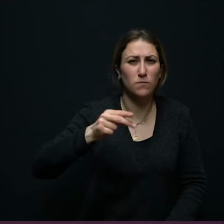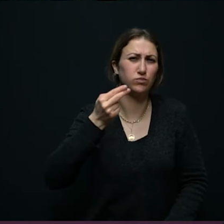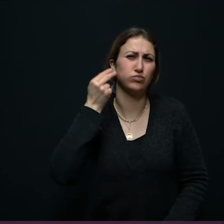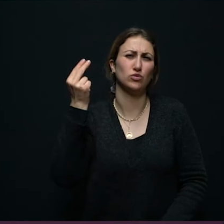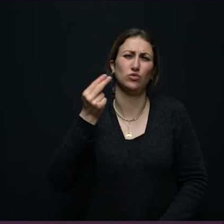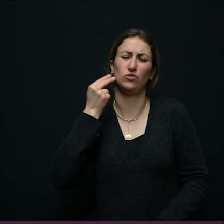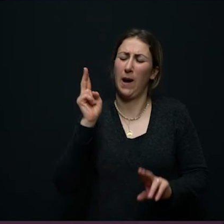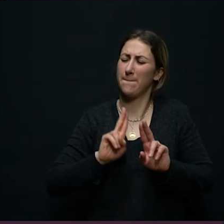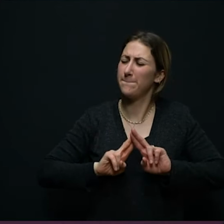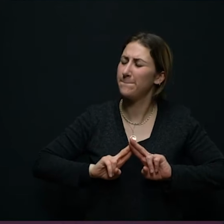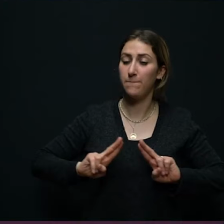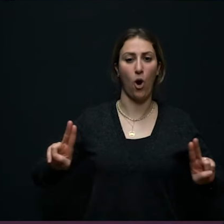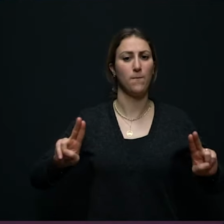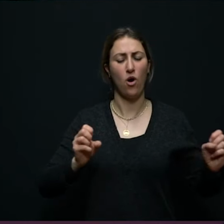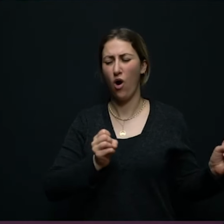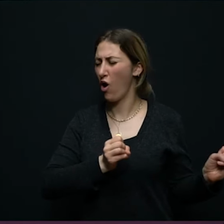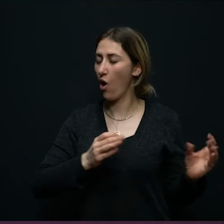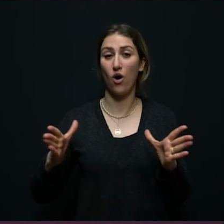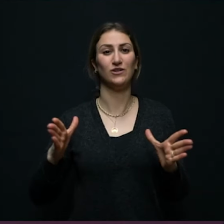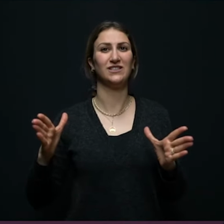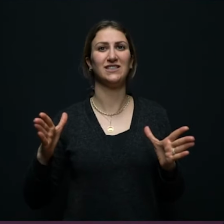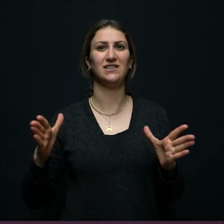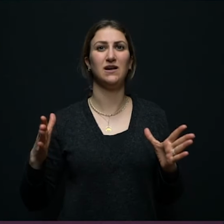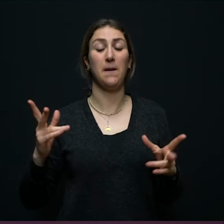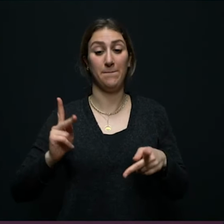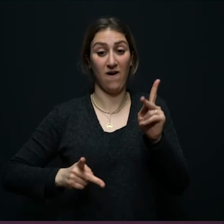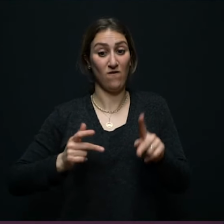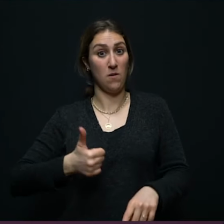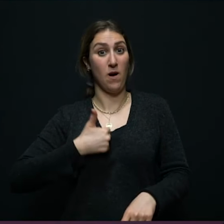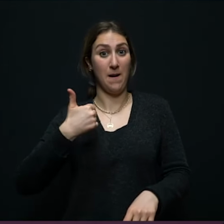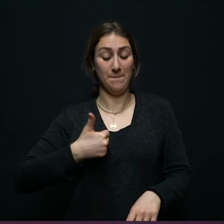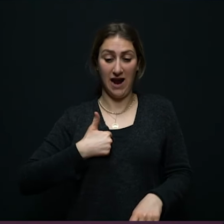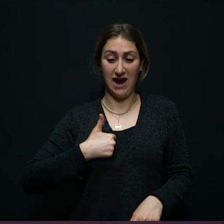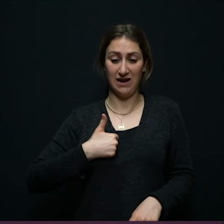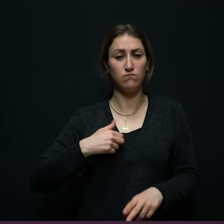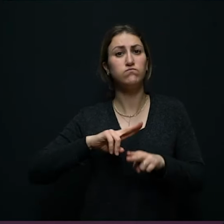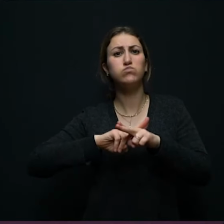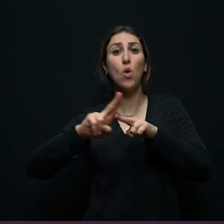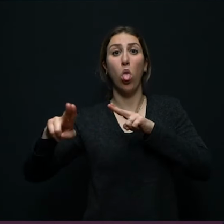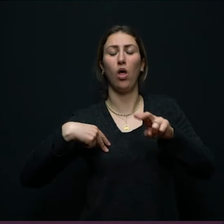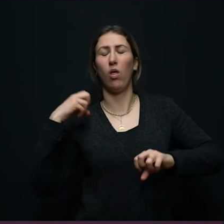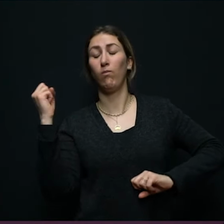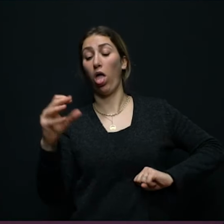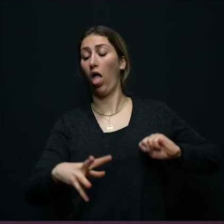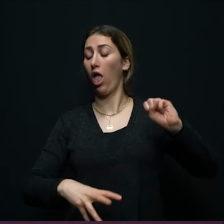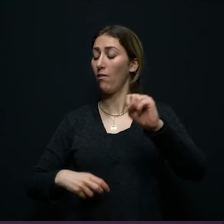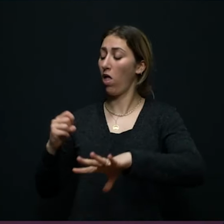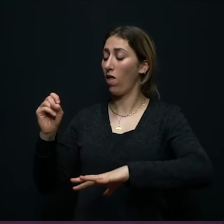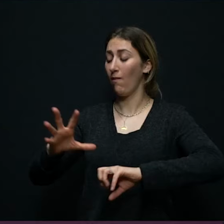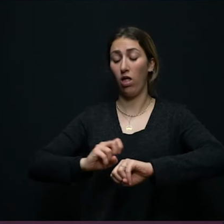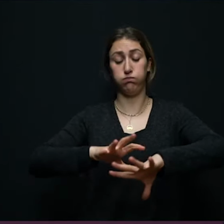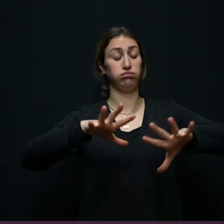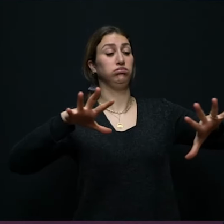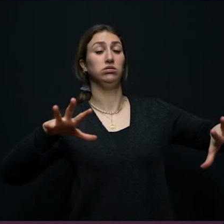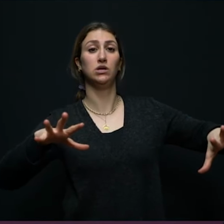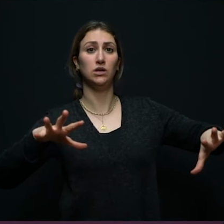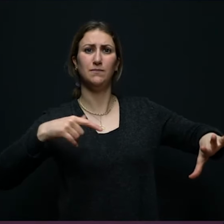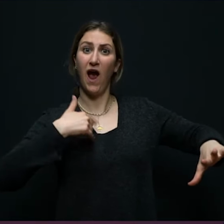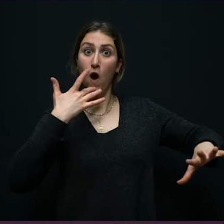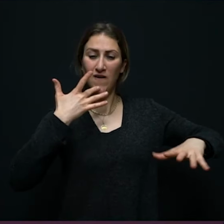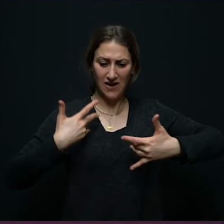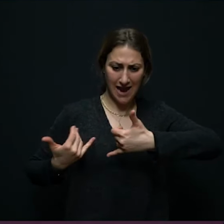c'est un vrai bazar mais quand je dois m'asseoir pour préparer une prédication la première chose que je dois faire c'est rangé mon bureau